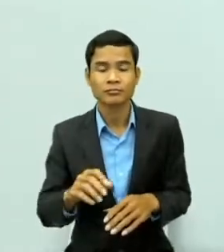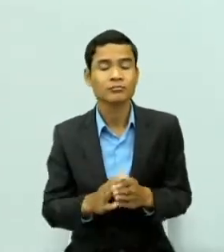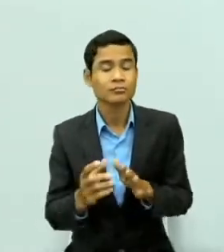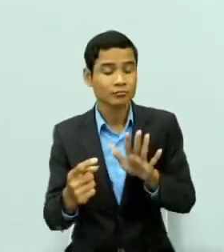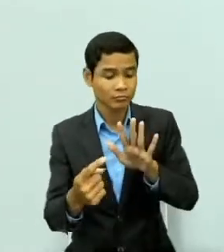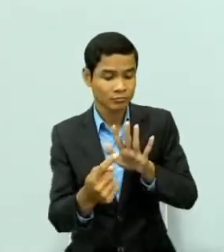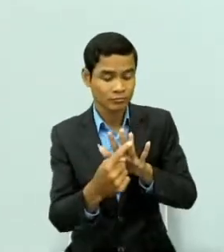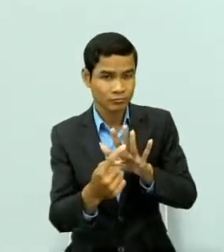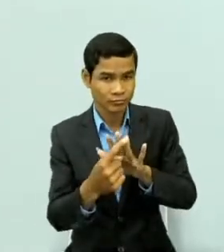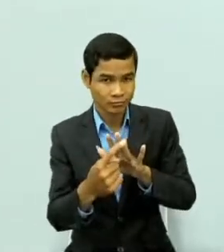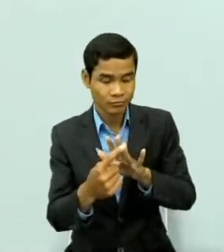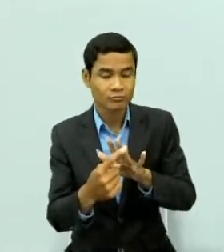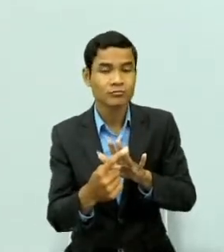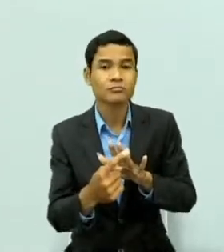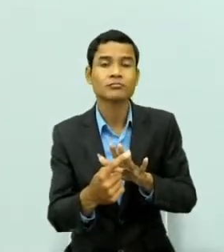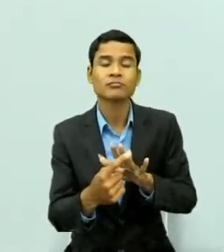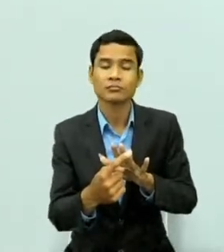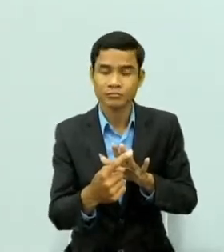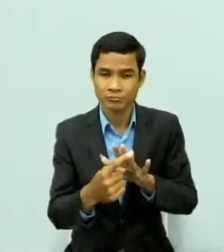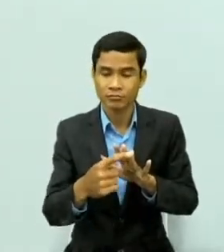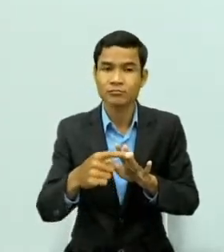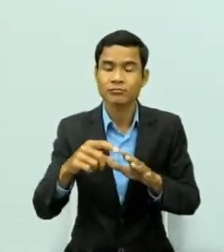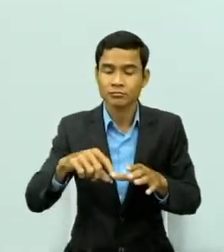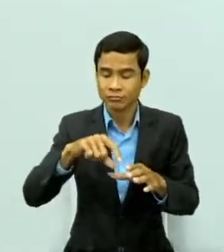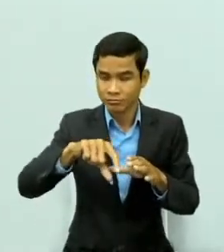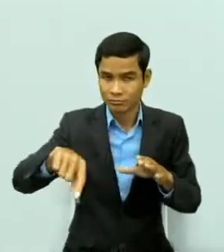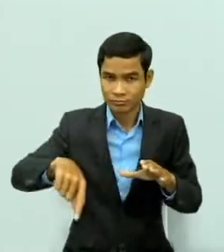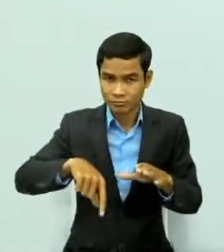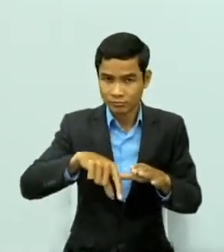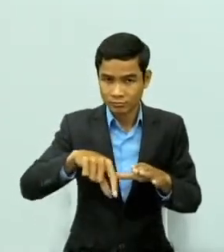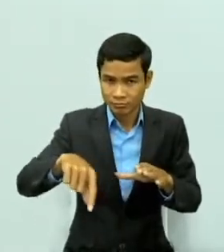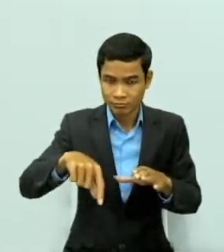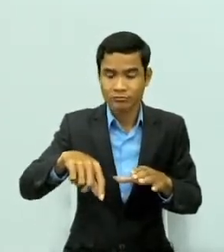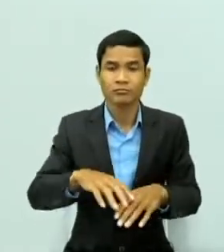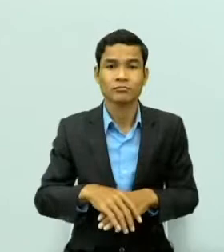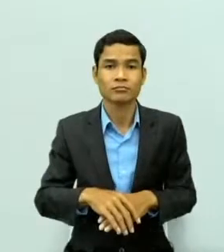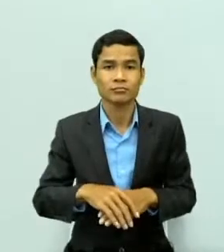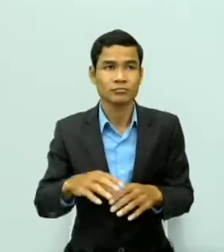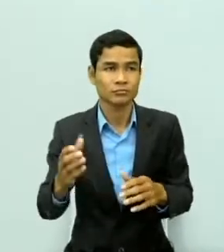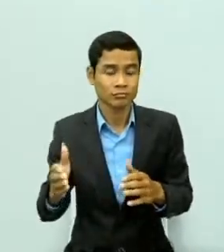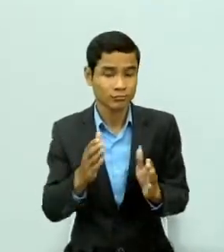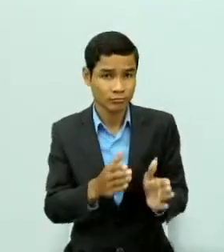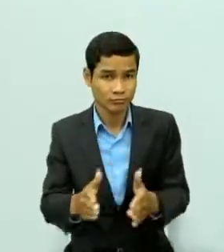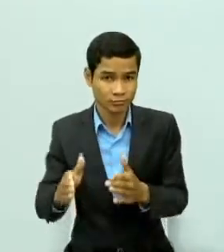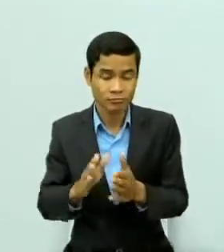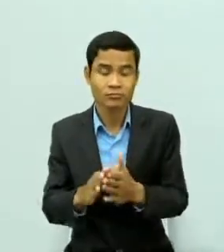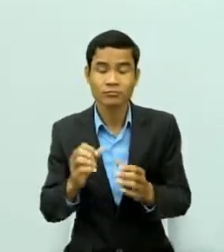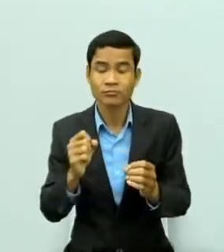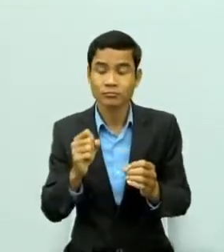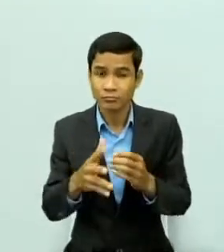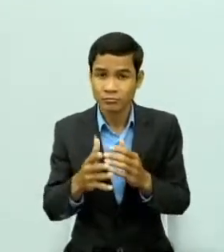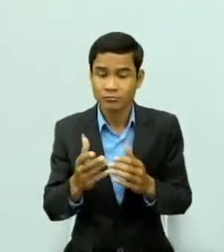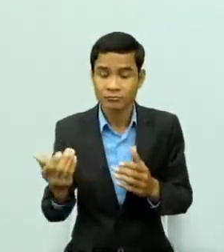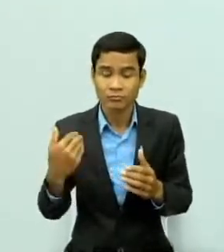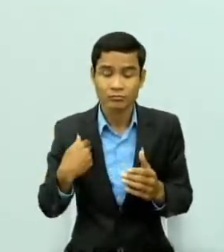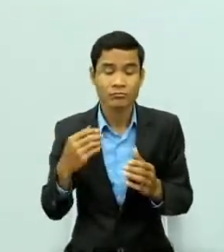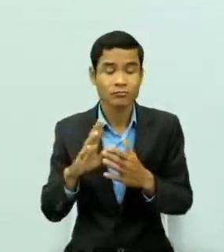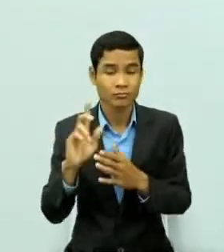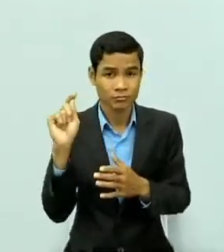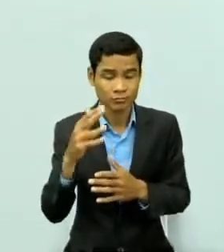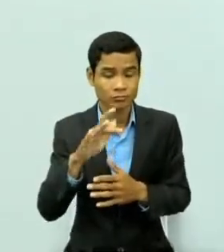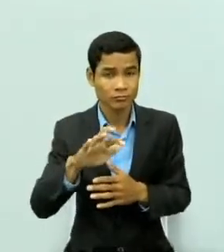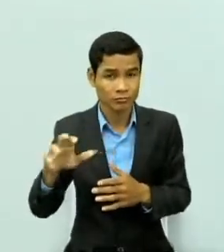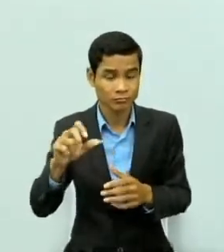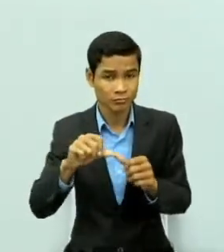រៈអូដូចជាពាកកោណាចាកូនត្រៀមធ្វើសញ្ញាតាមបានអសរុបភាពយើងបន្តទៀ